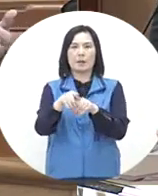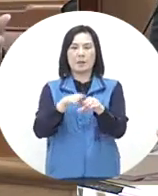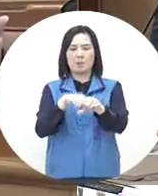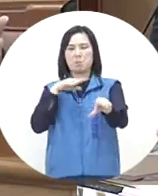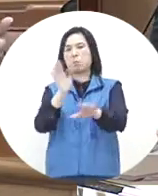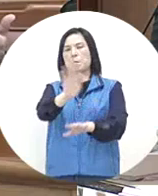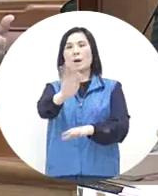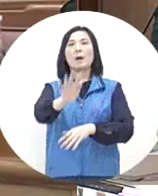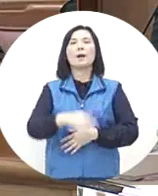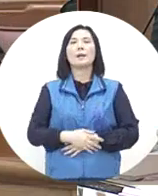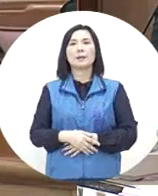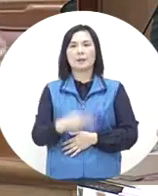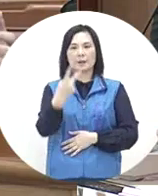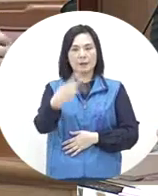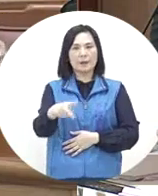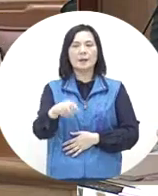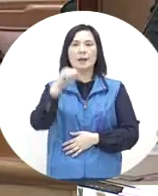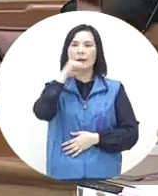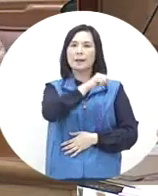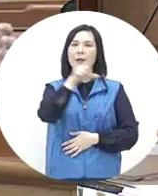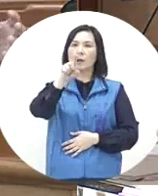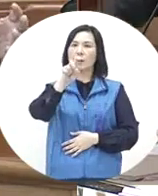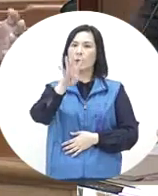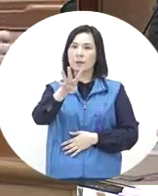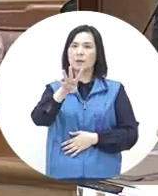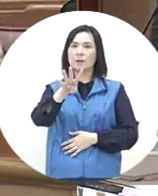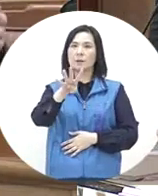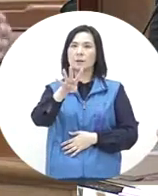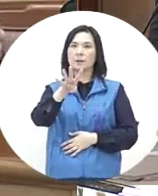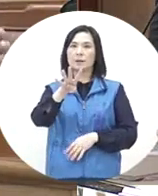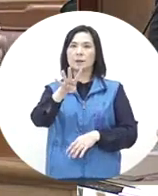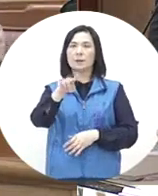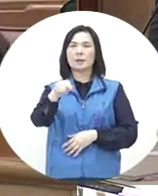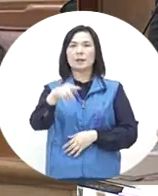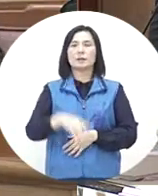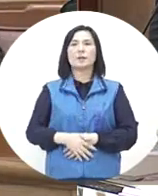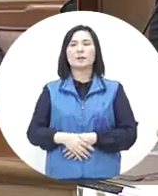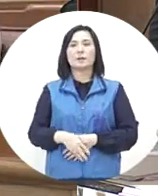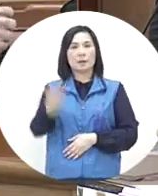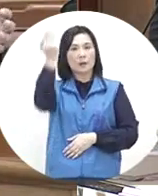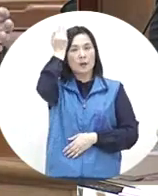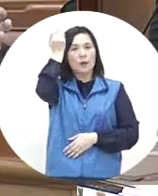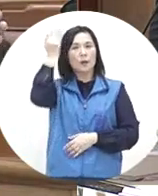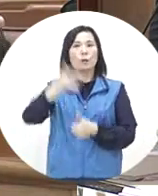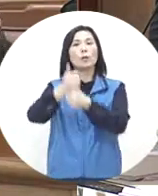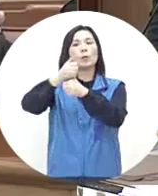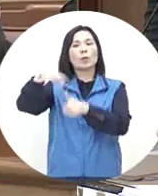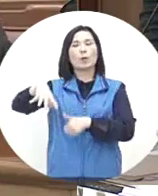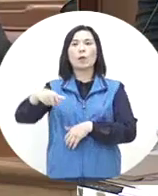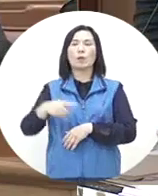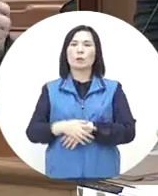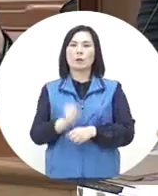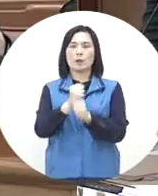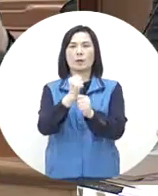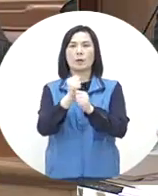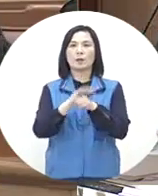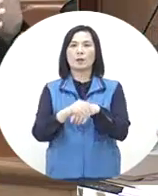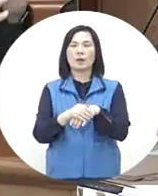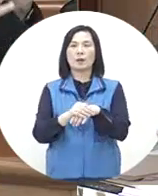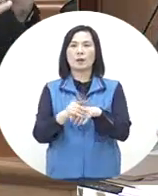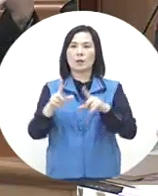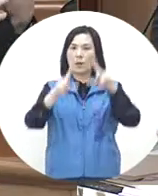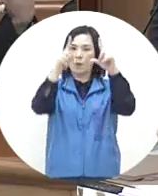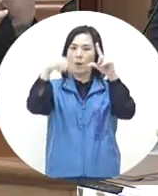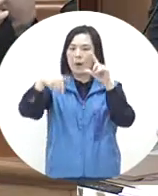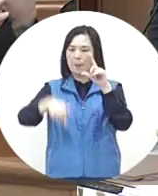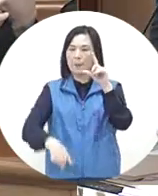外台64上面的一些工种应该要做的短期方案，譬如说是这个往北往南的，跟中